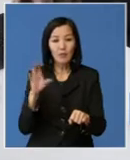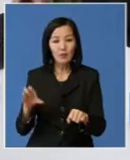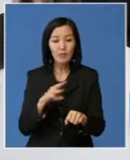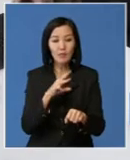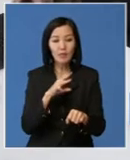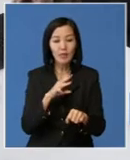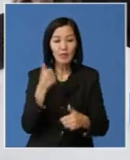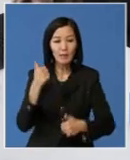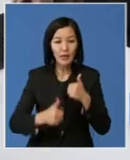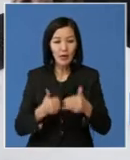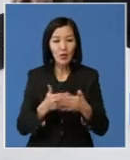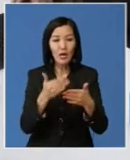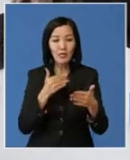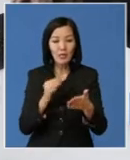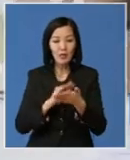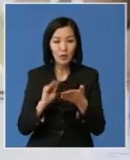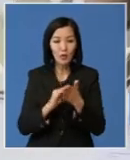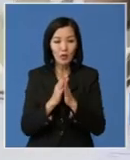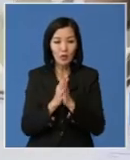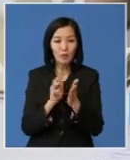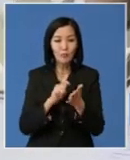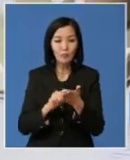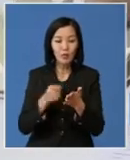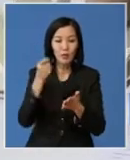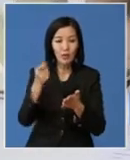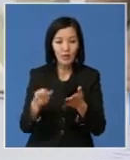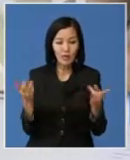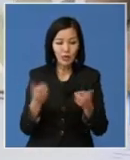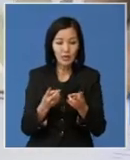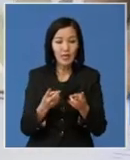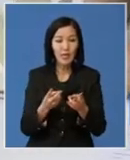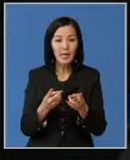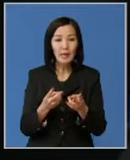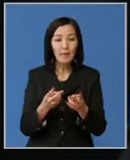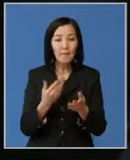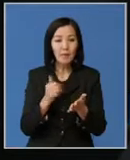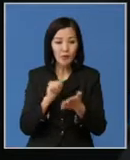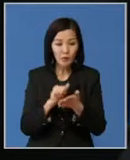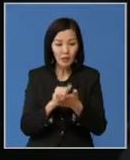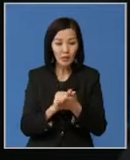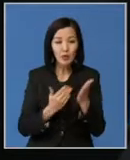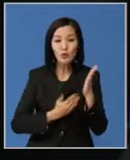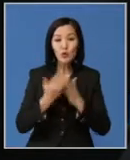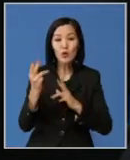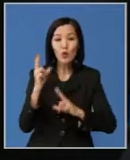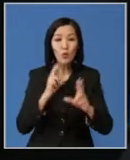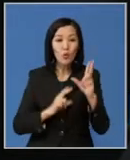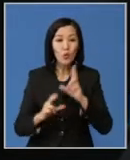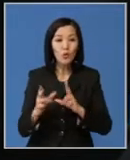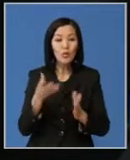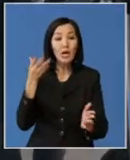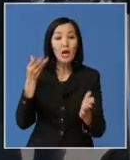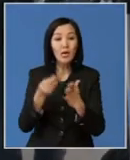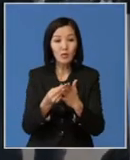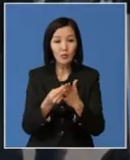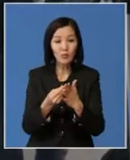өтетін байқауға алдын ала өтініш берсе болғаны. Ескере кететіні, ондай жағдайда сіз тек құжатыңызды жоғары оқу орнының ақылы бөліміне